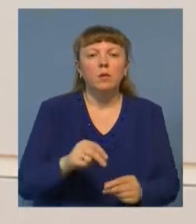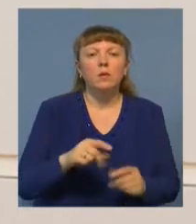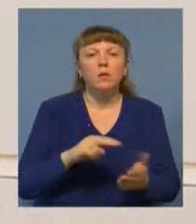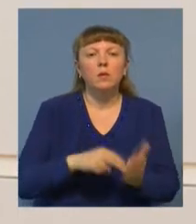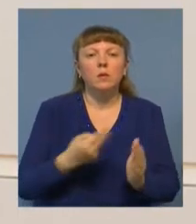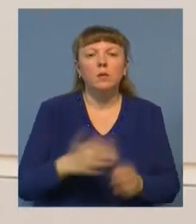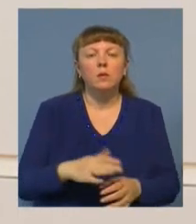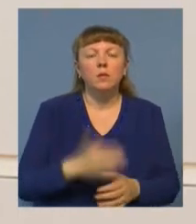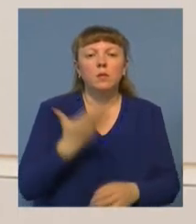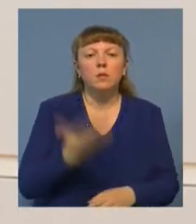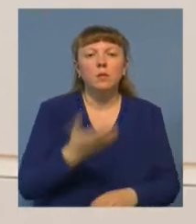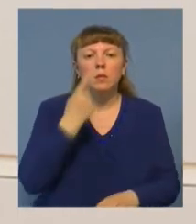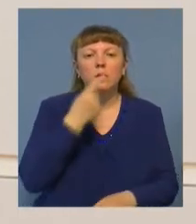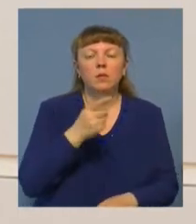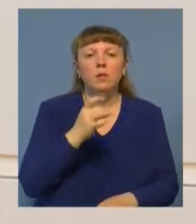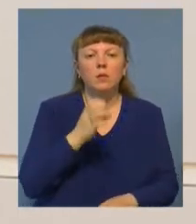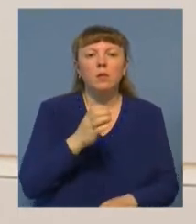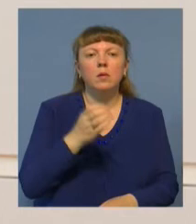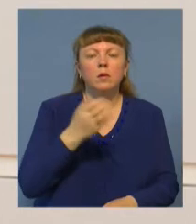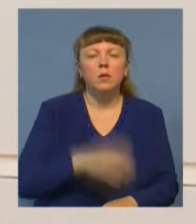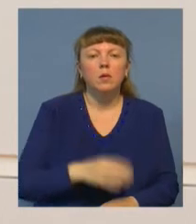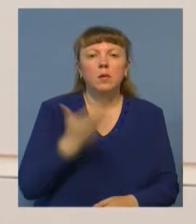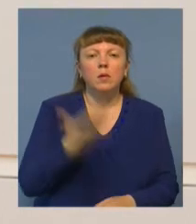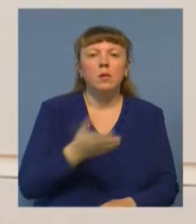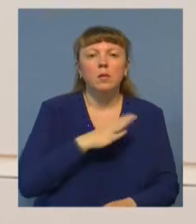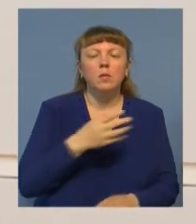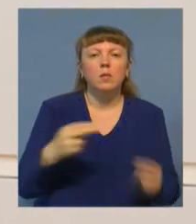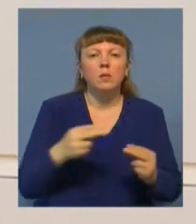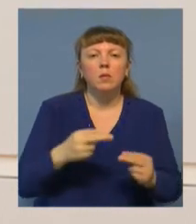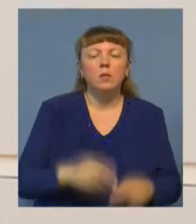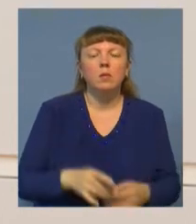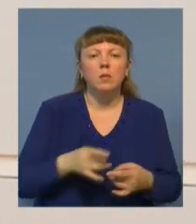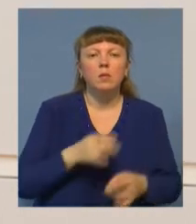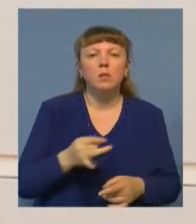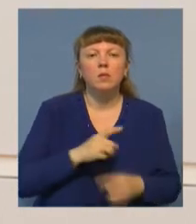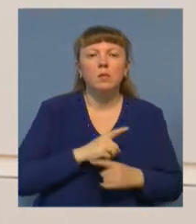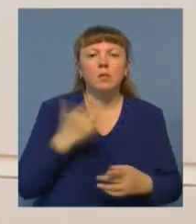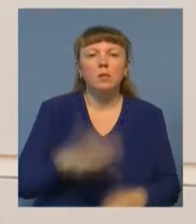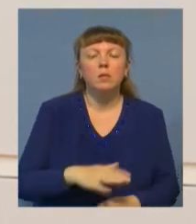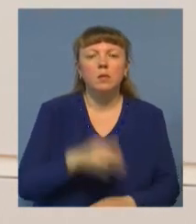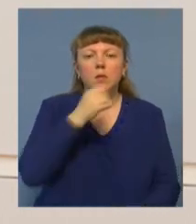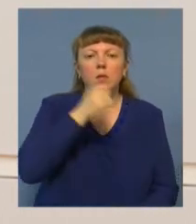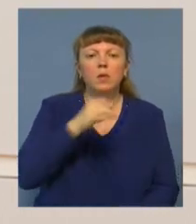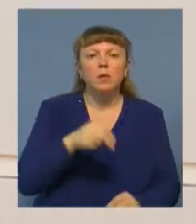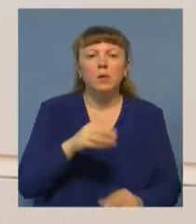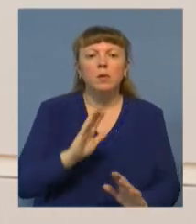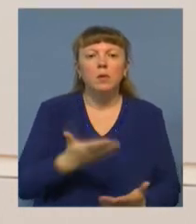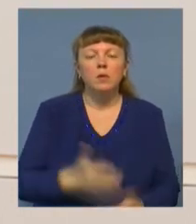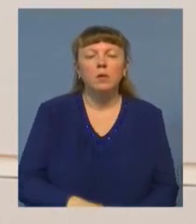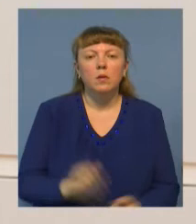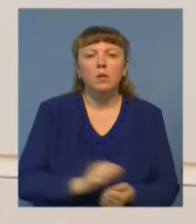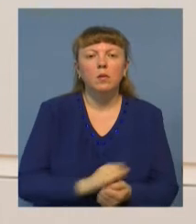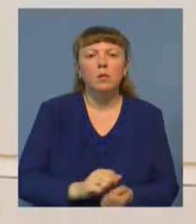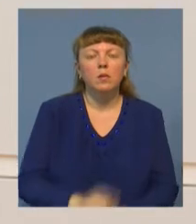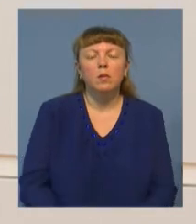справки обращаются в органы РАГС, который в последующем выдает свидетельство о смерти. В случае невозможности получения данного